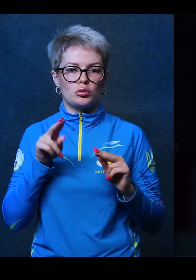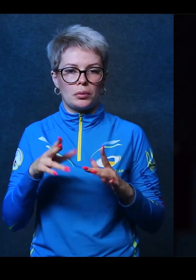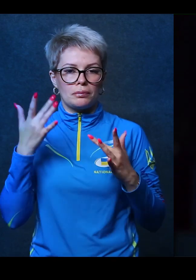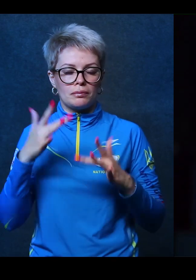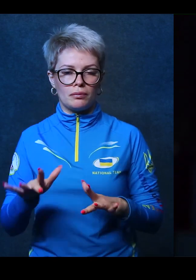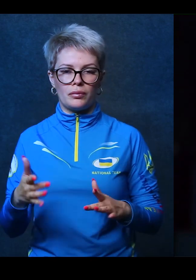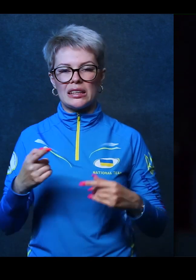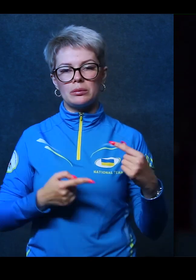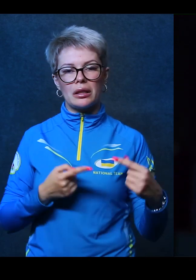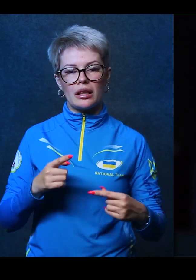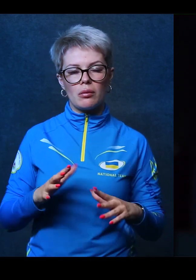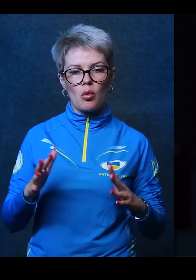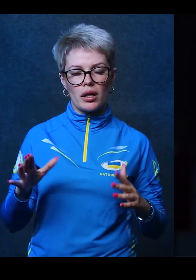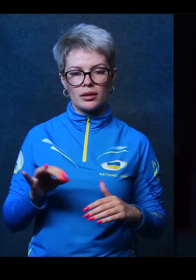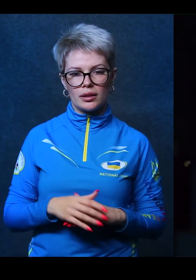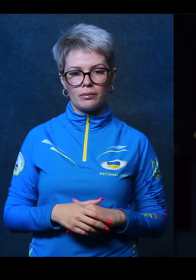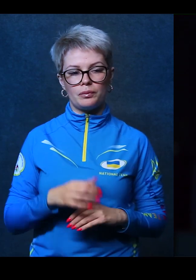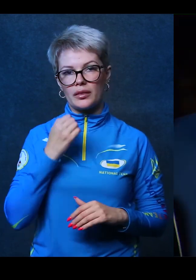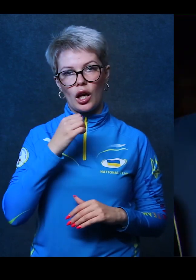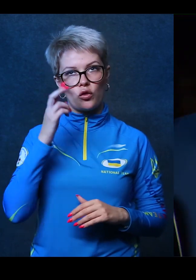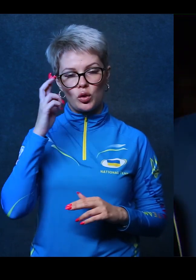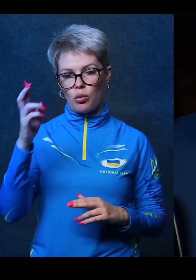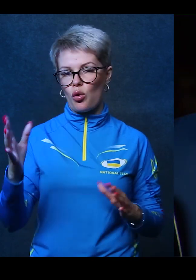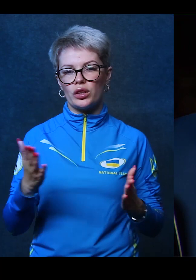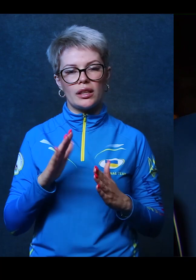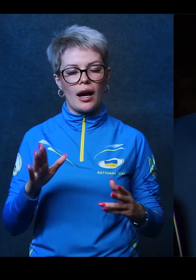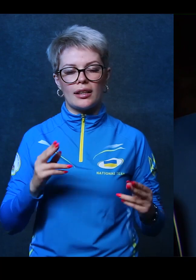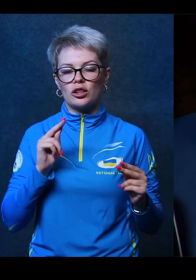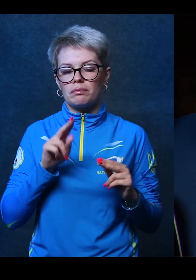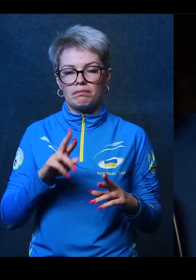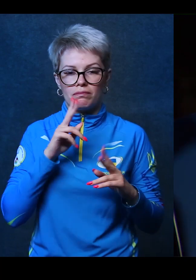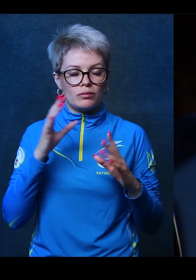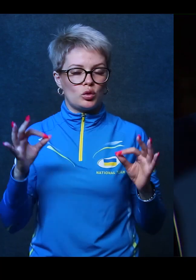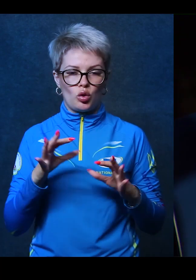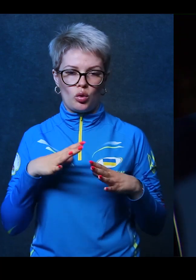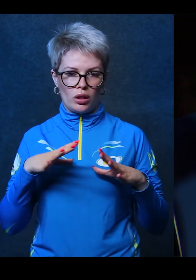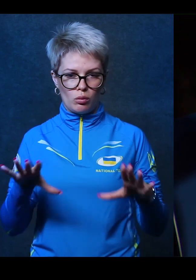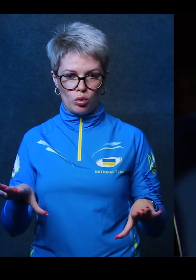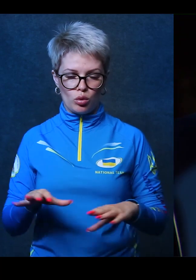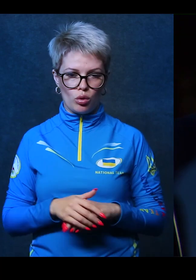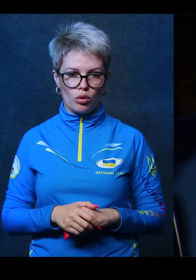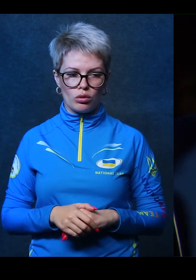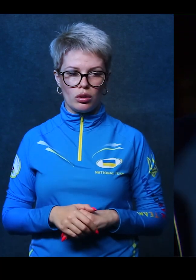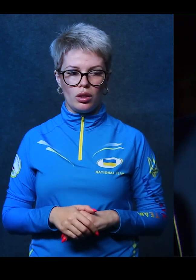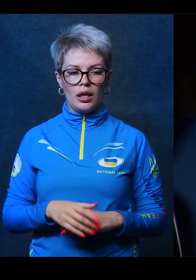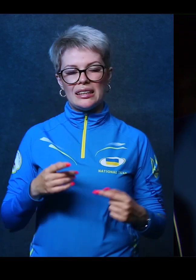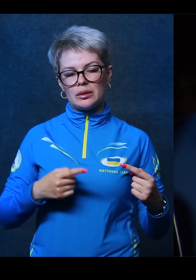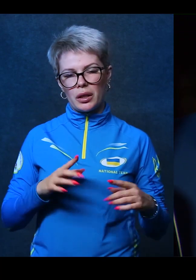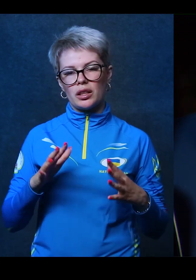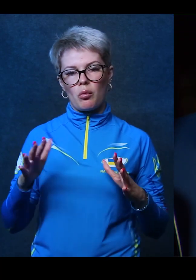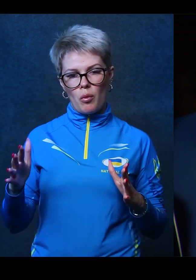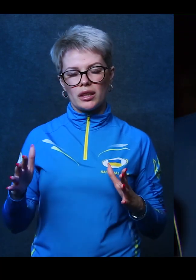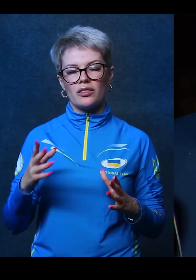були спірні моменти? Ну, дякувати Богу, ніяких ексцесів, наскільки мені відомо, не було. Ну, спірні